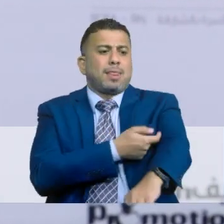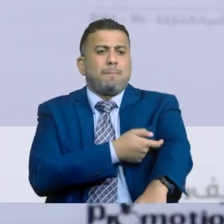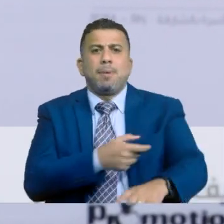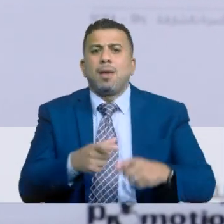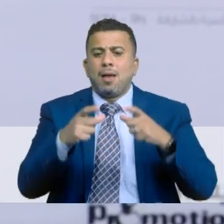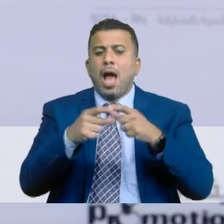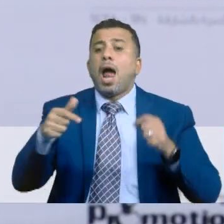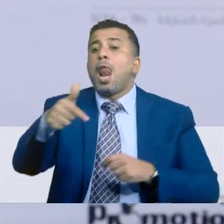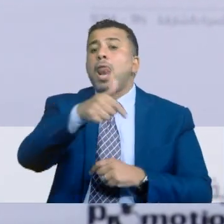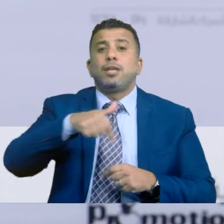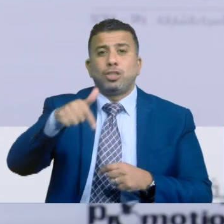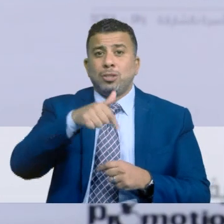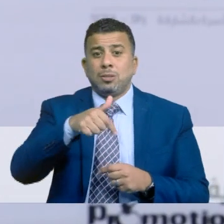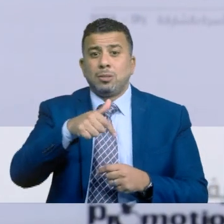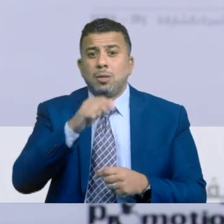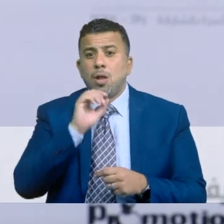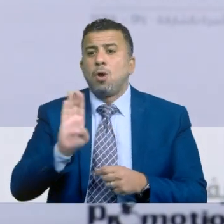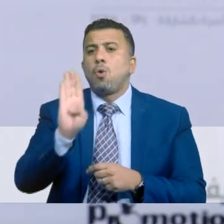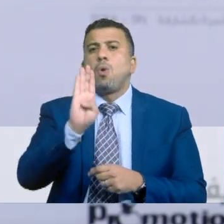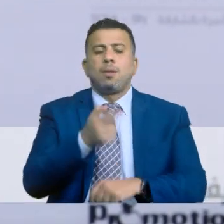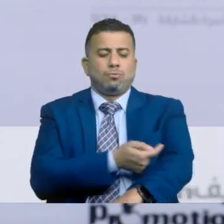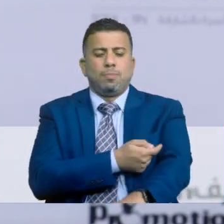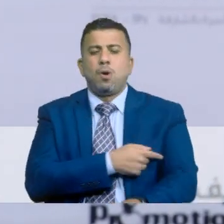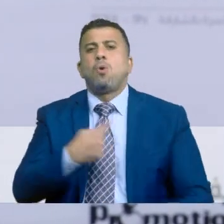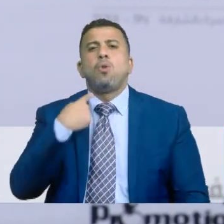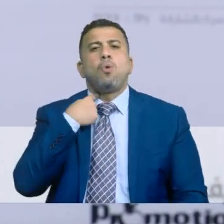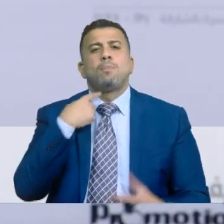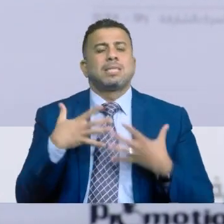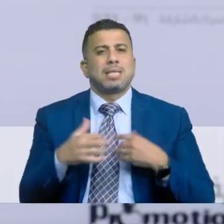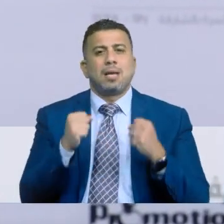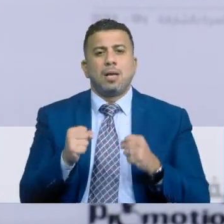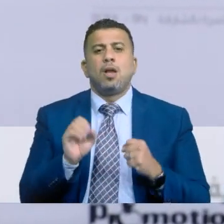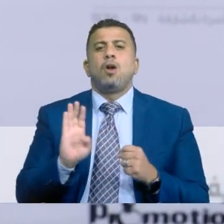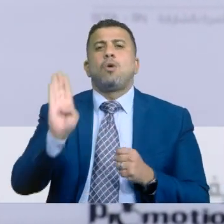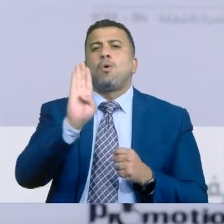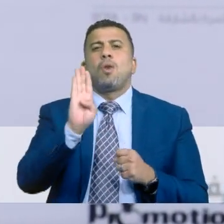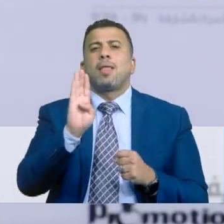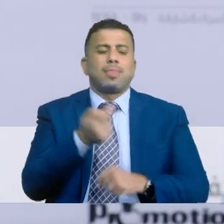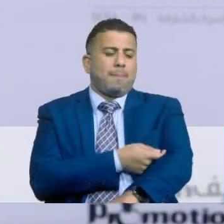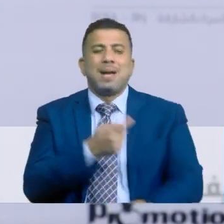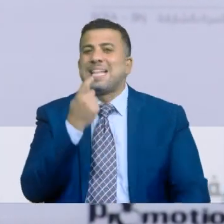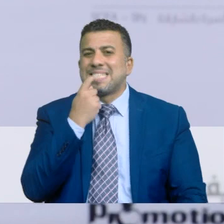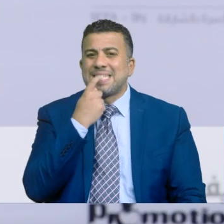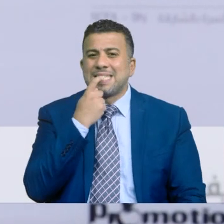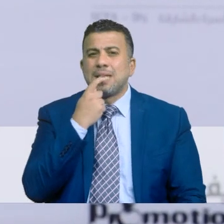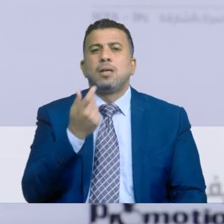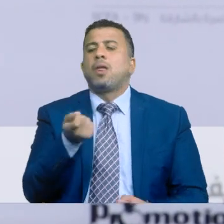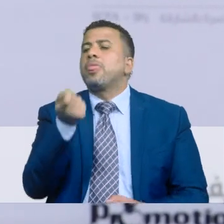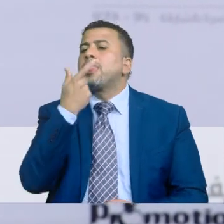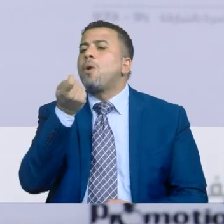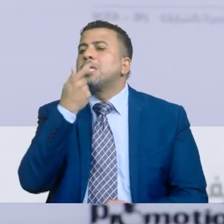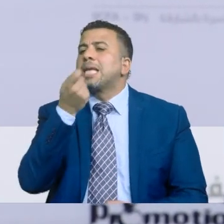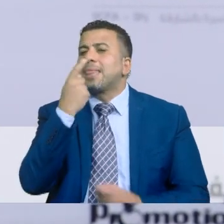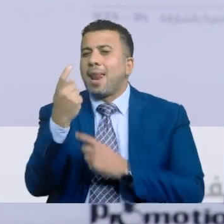منطقة الخليج من ناحية الكليات الطبية والعلوم الصحية وكلية طب الأسنان والصيدلة،